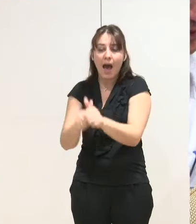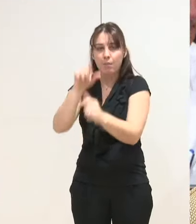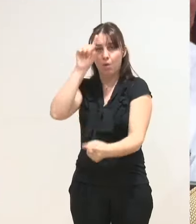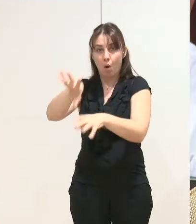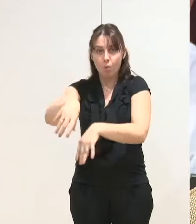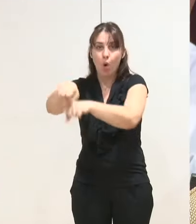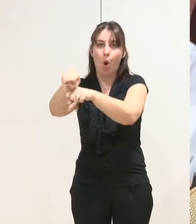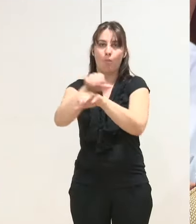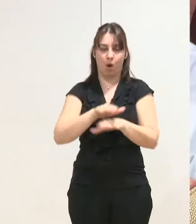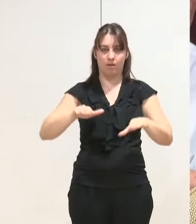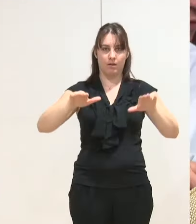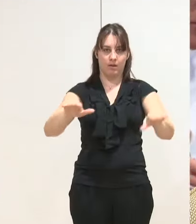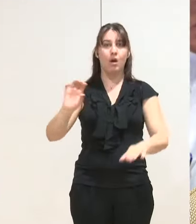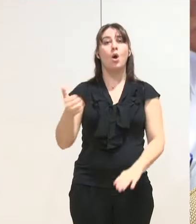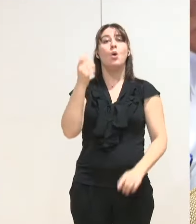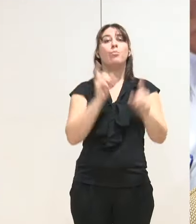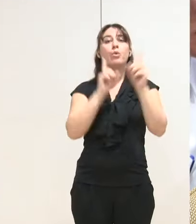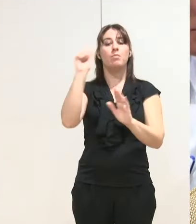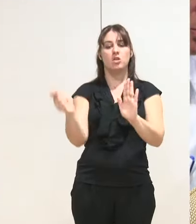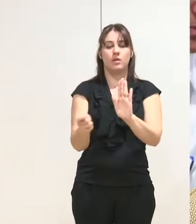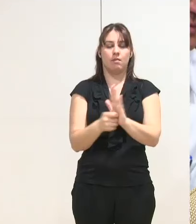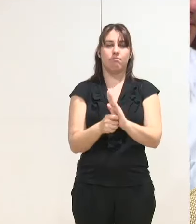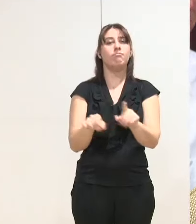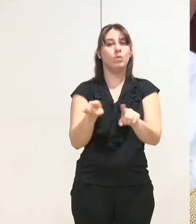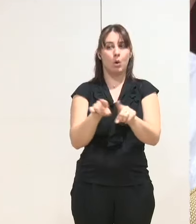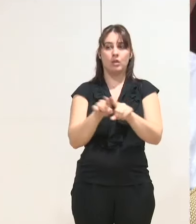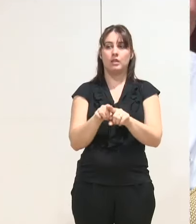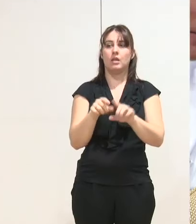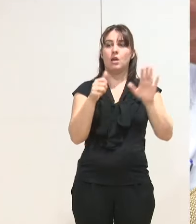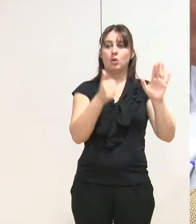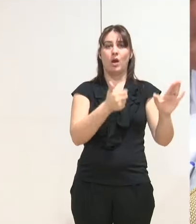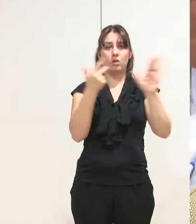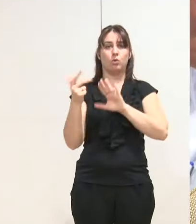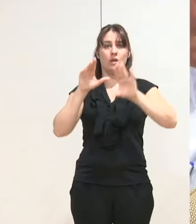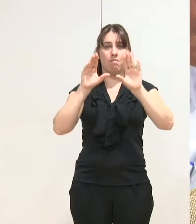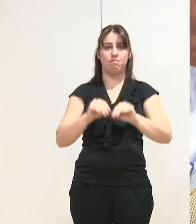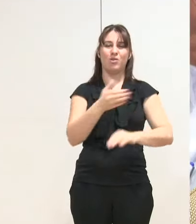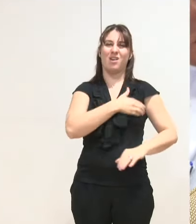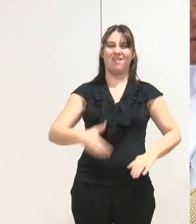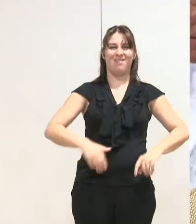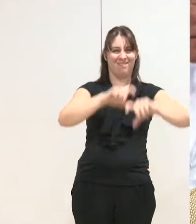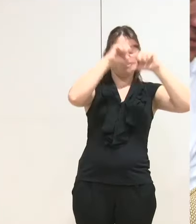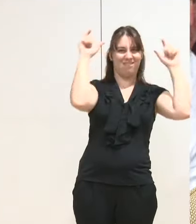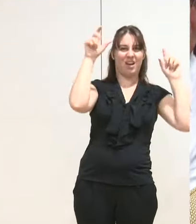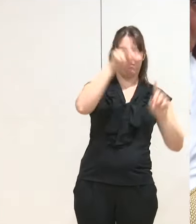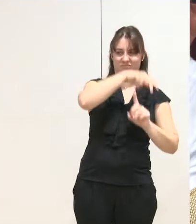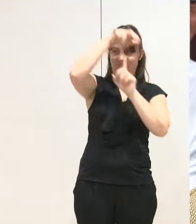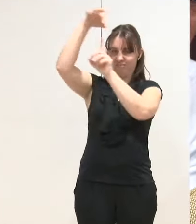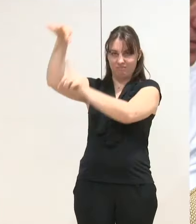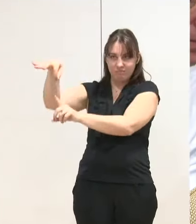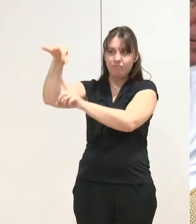donc à compter du 1er juillet le transfert de 68 postes de la ville de Grenoble sur les